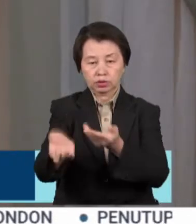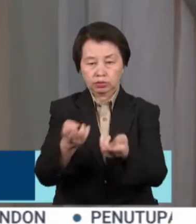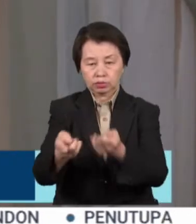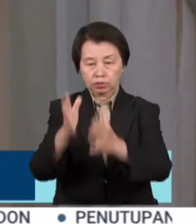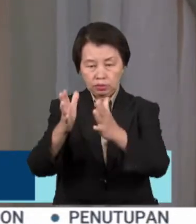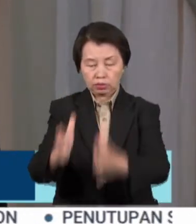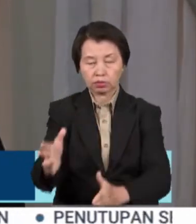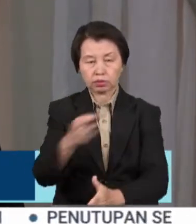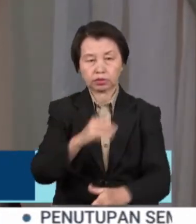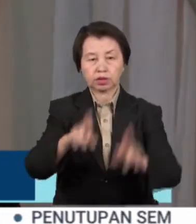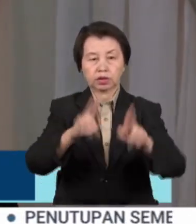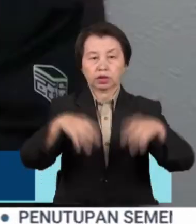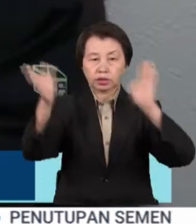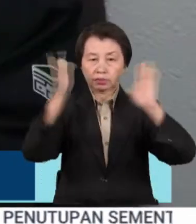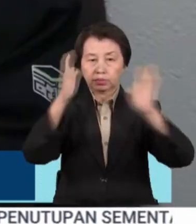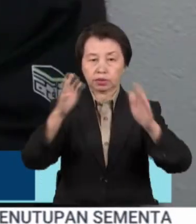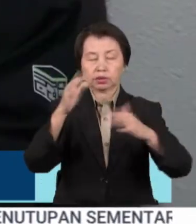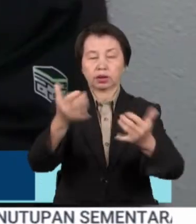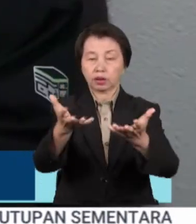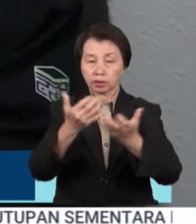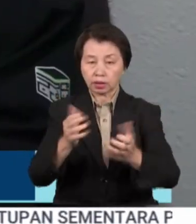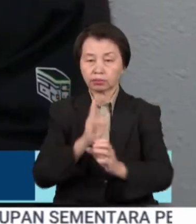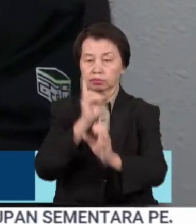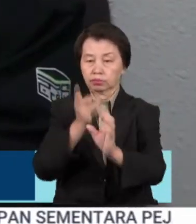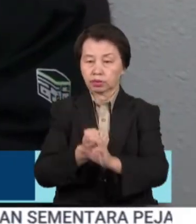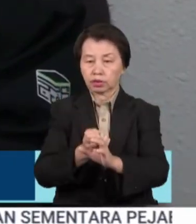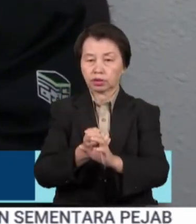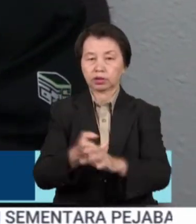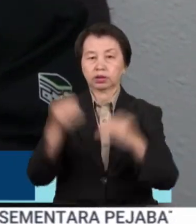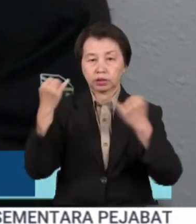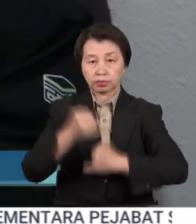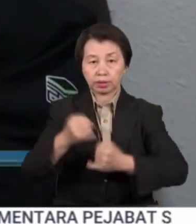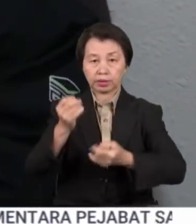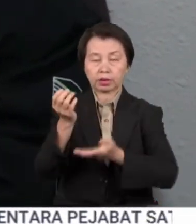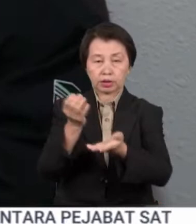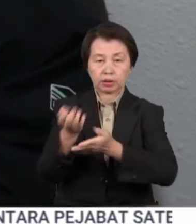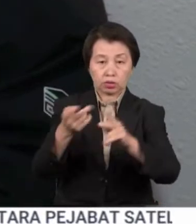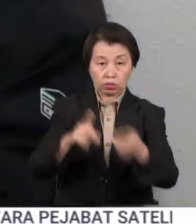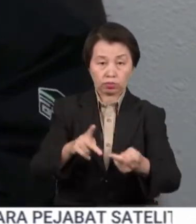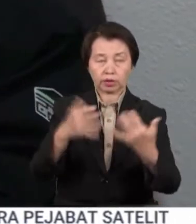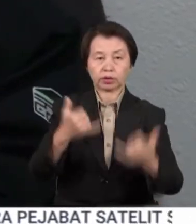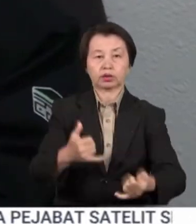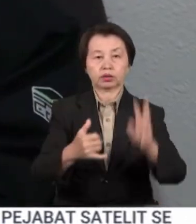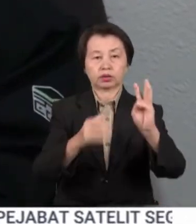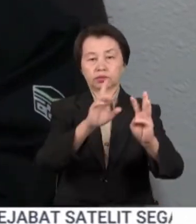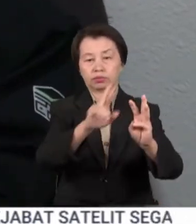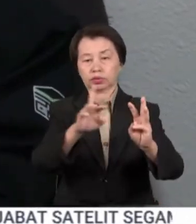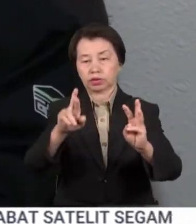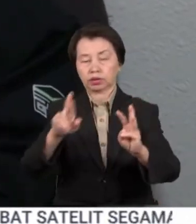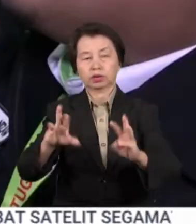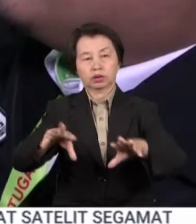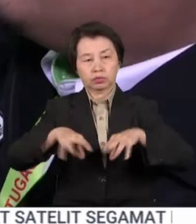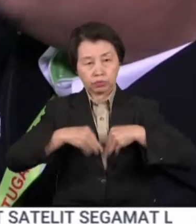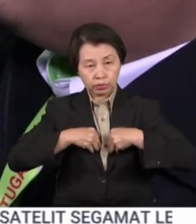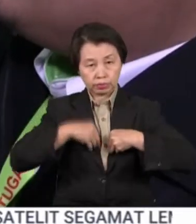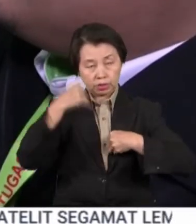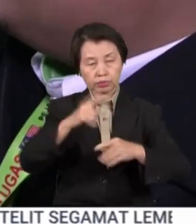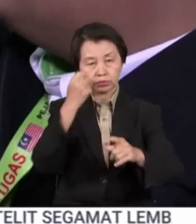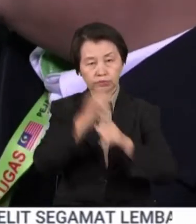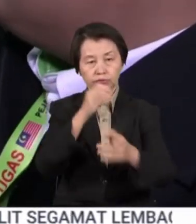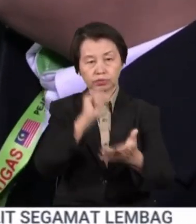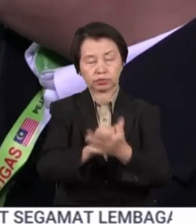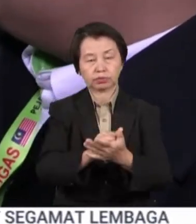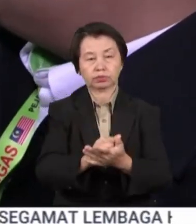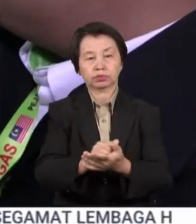jemaah serta rakyat Malaysia yang ingin menyertai ibadah korban. Sehingga kini lebih 6,000 penyertaan diterima bagi tujuan